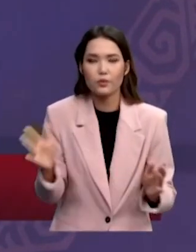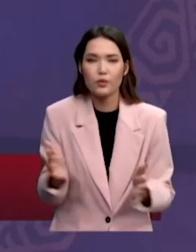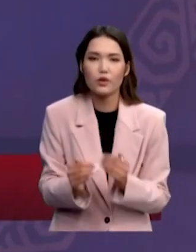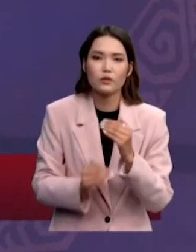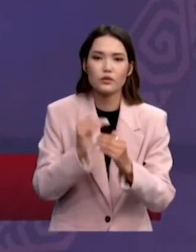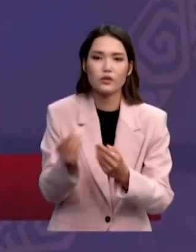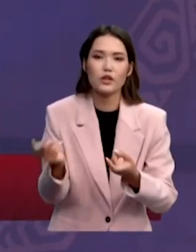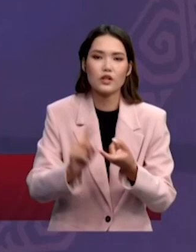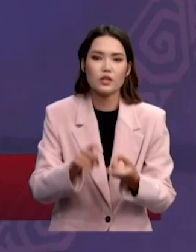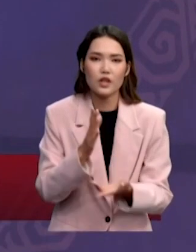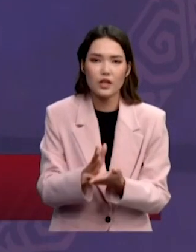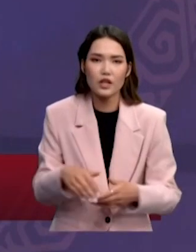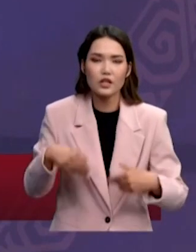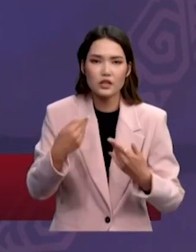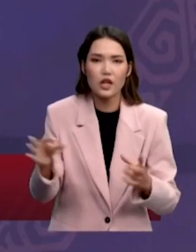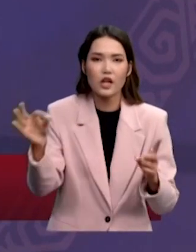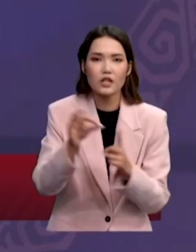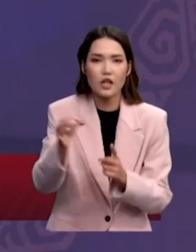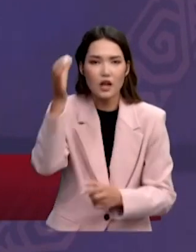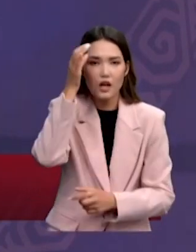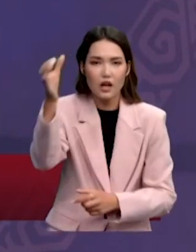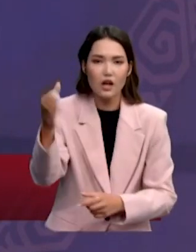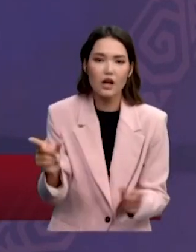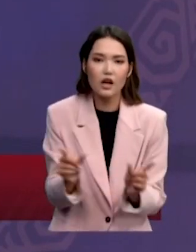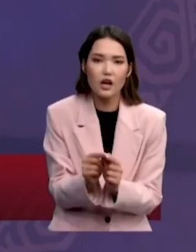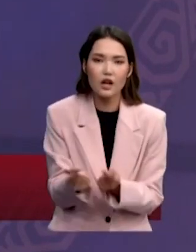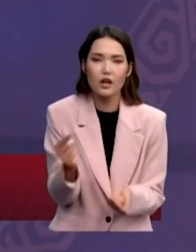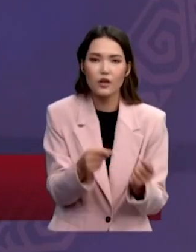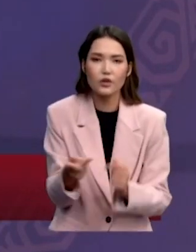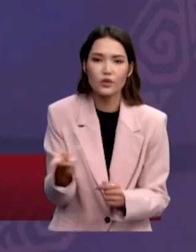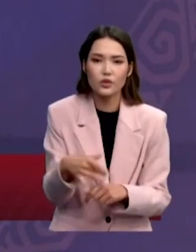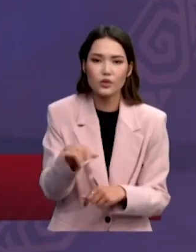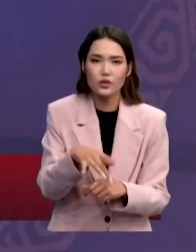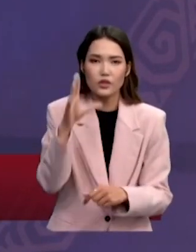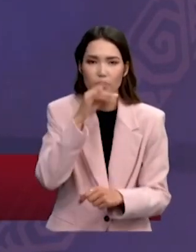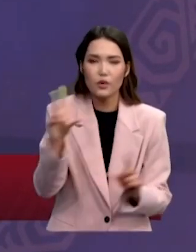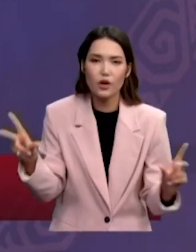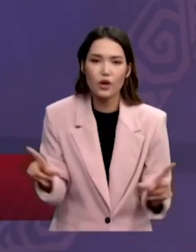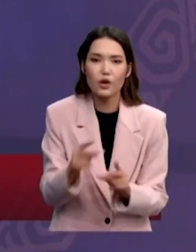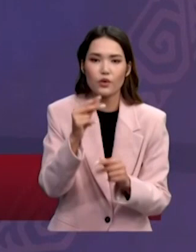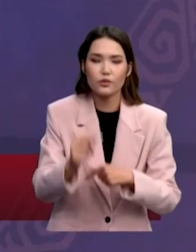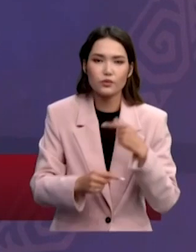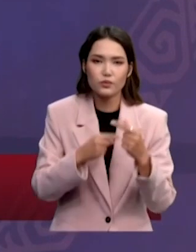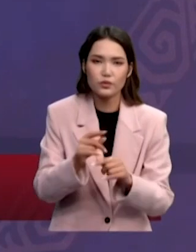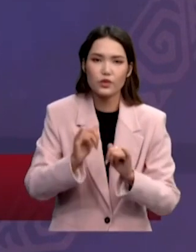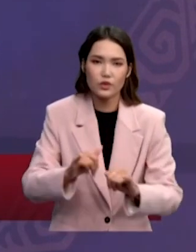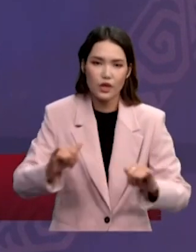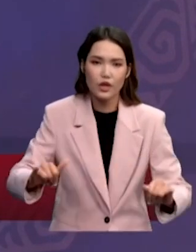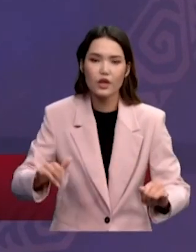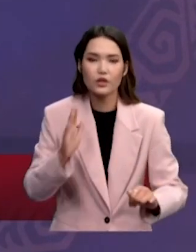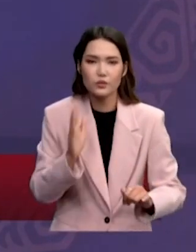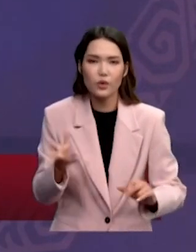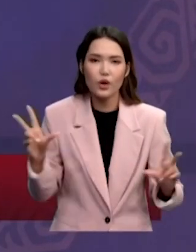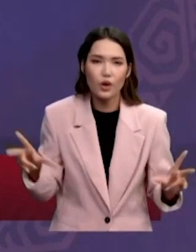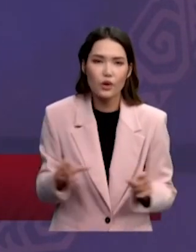Это важный проект в сфере образования. Сотрудничество между двумя странами в области научных исследований будет и дальше развиваться. Желаю